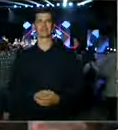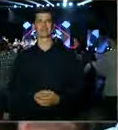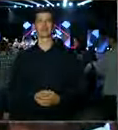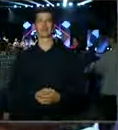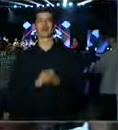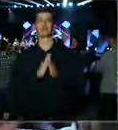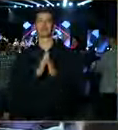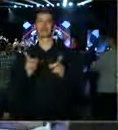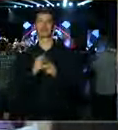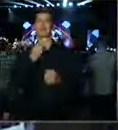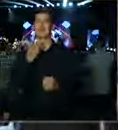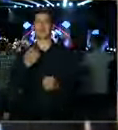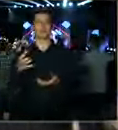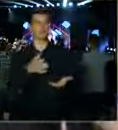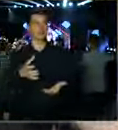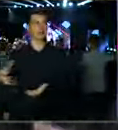Prosimy również o kwiaty.